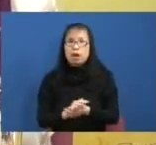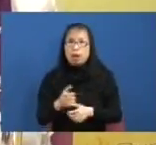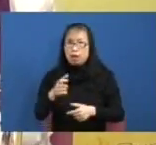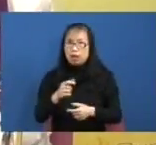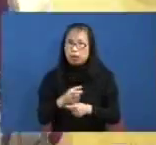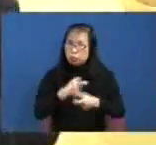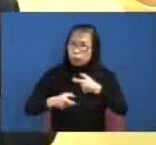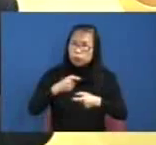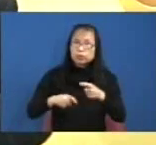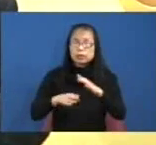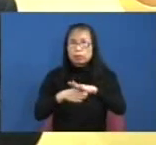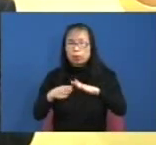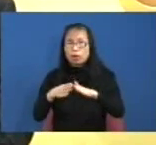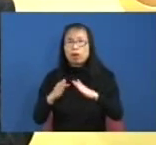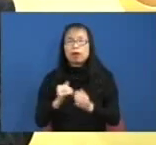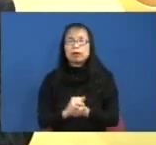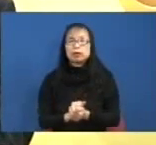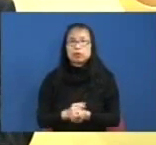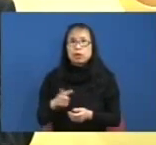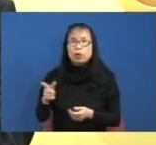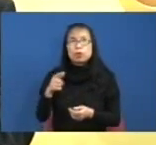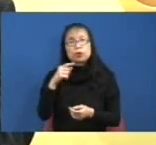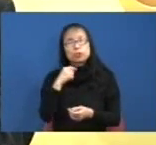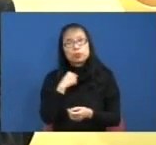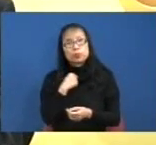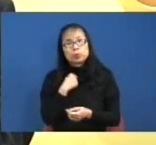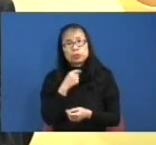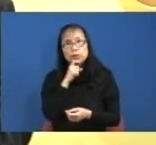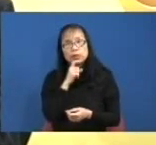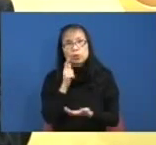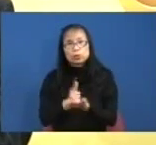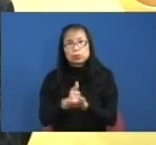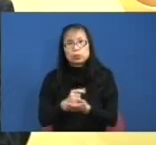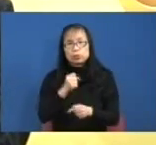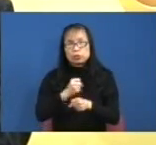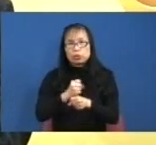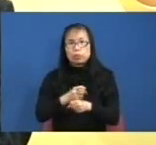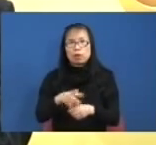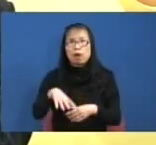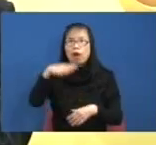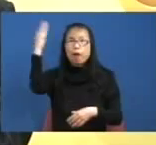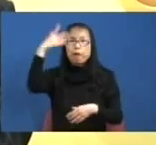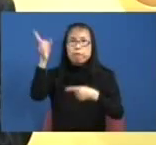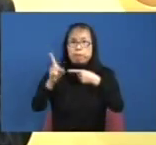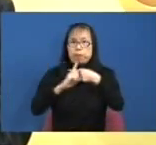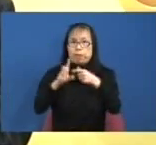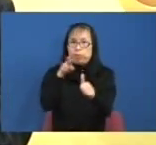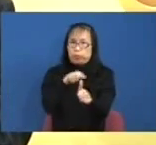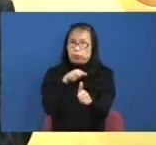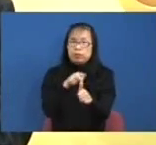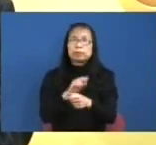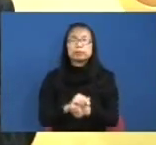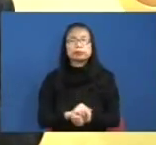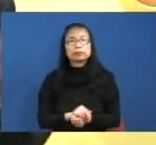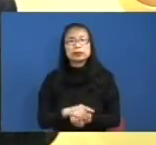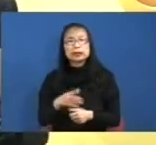實除咗風險傳達之外咧，其實仲有一個緊要嘅做法，就係一個風險嘅管理啊嘛。咁呢個風險管